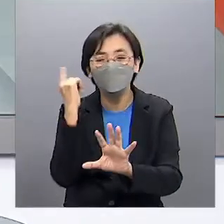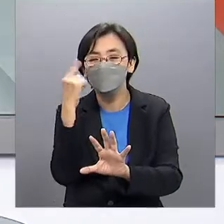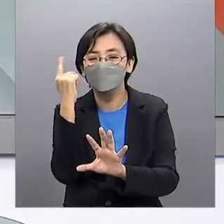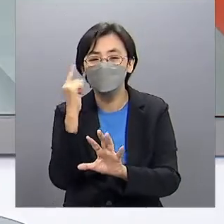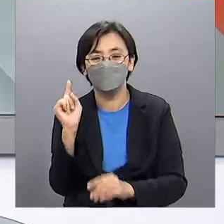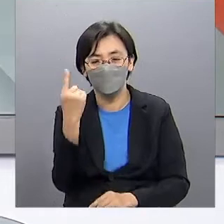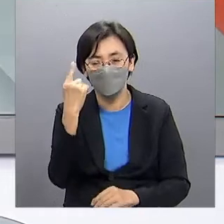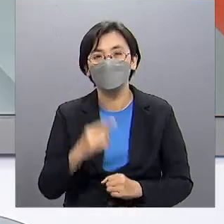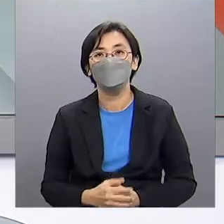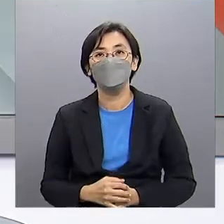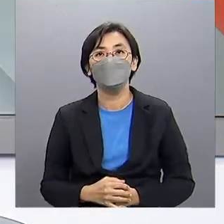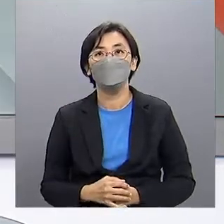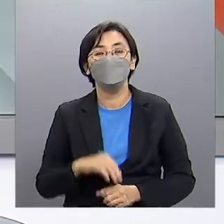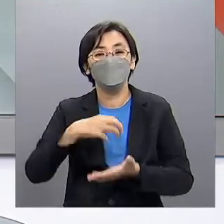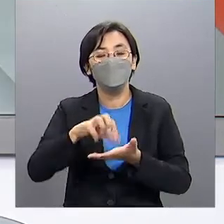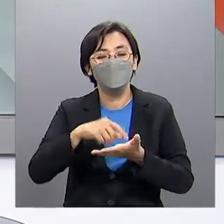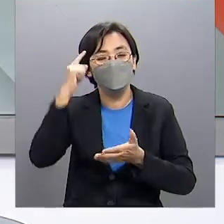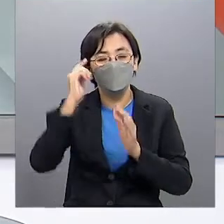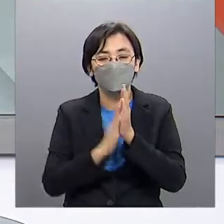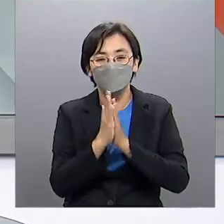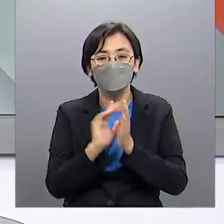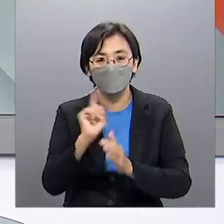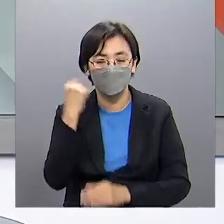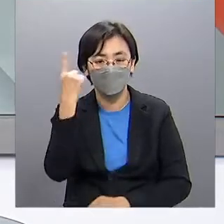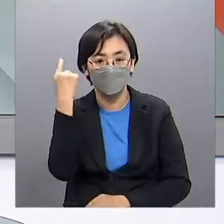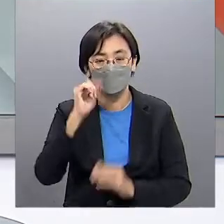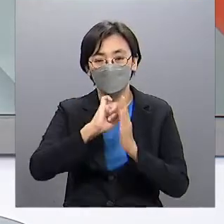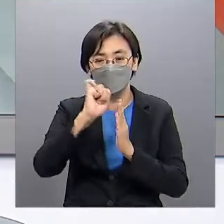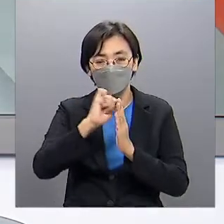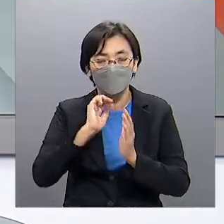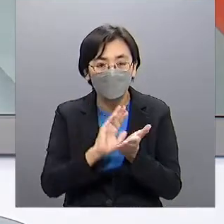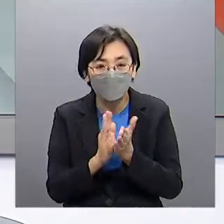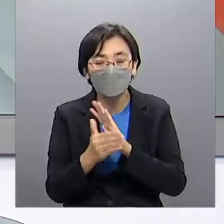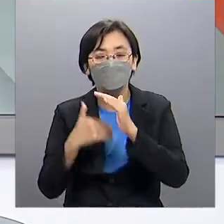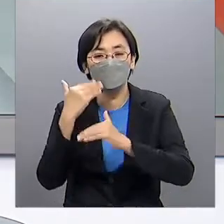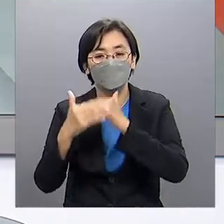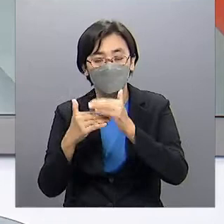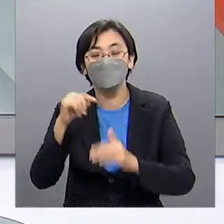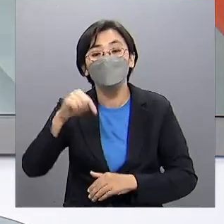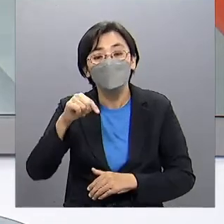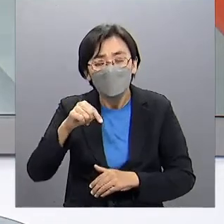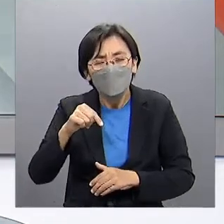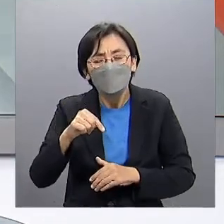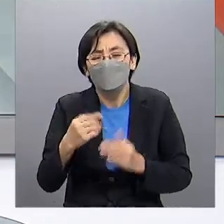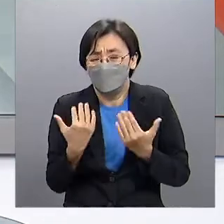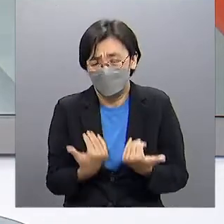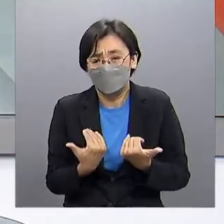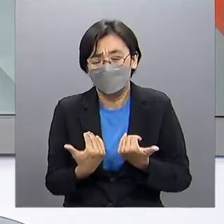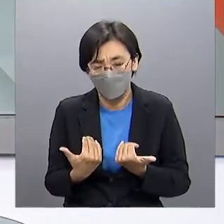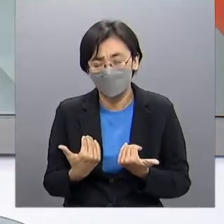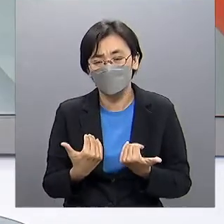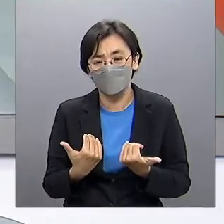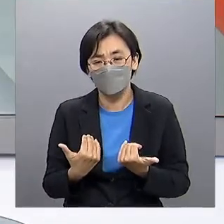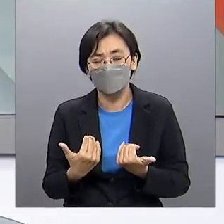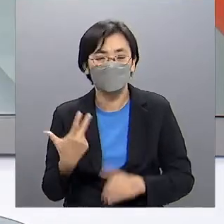แน่นอนนะครับว่าความหวังในการฟื้นภาคการท่องเที่ยวของเชียงใหม่ในระยะยาวก็คือชาร์มิ่งเชียงใหม่แต่ณวันนี้เรื่องของการฉีดวัคซีนเอง